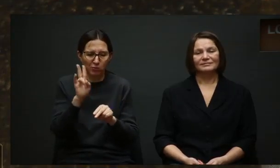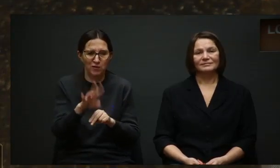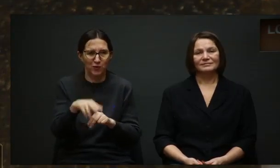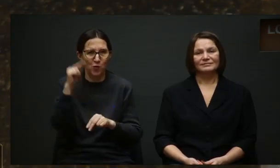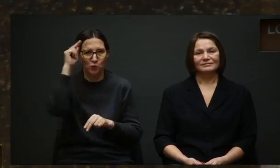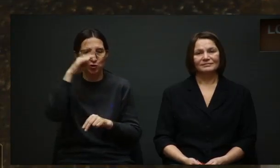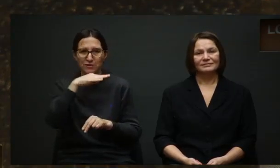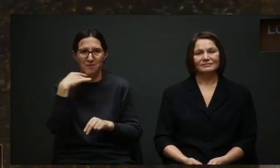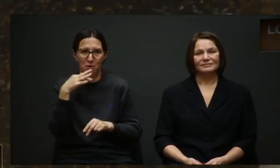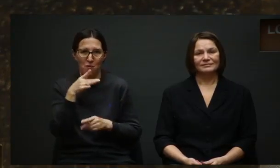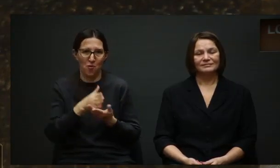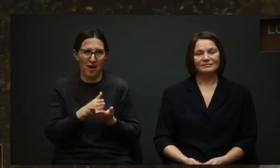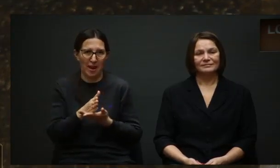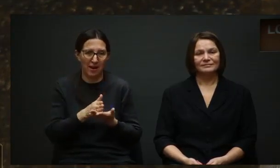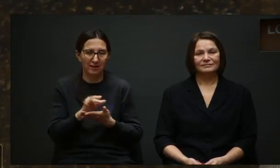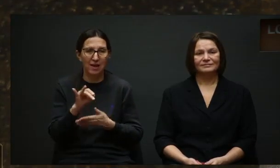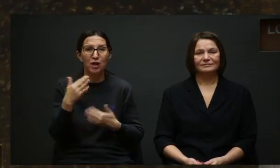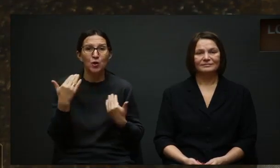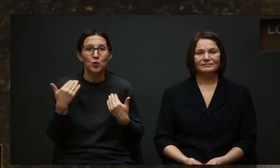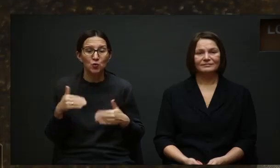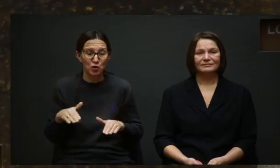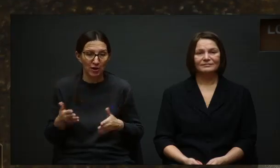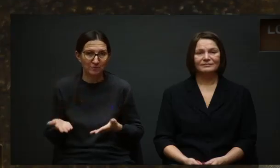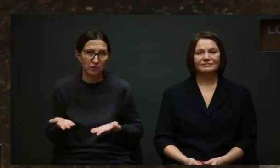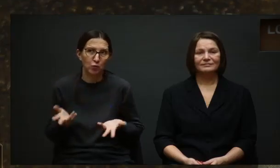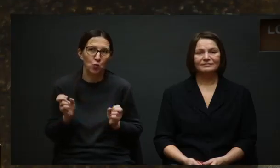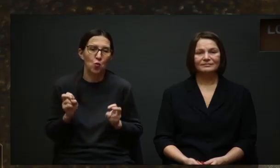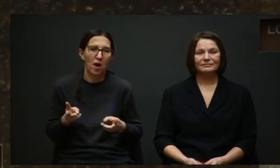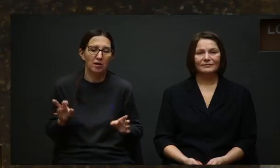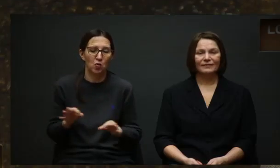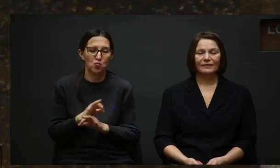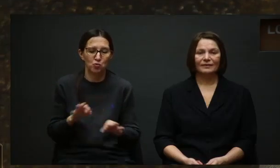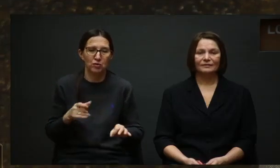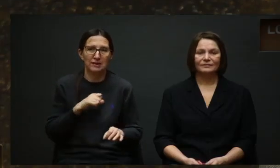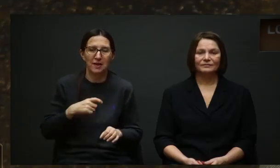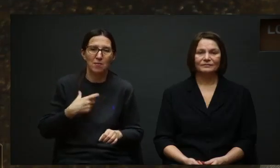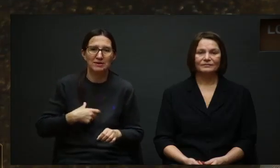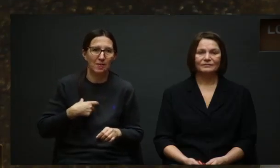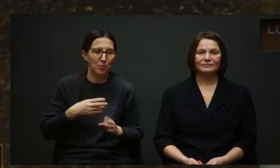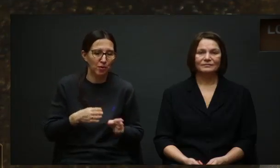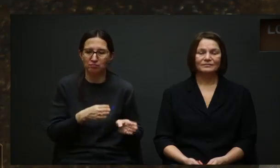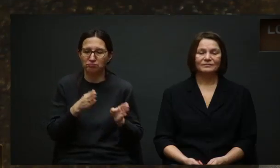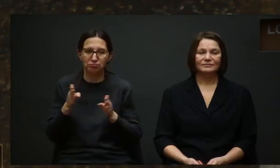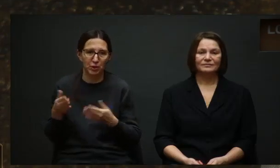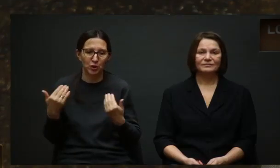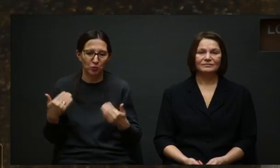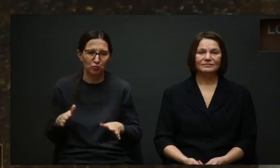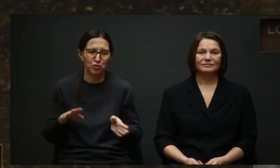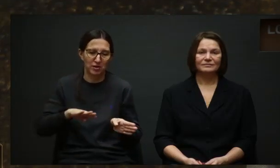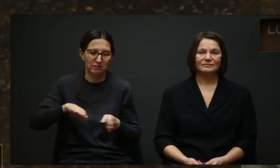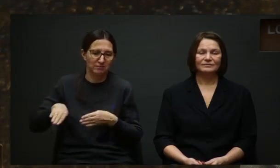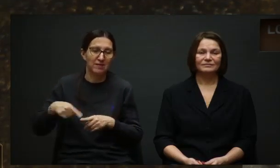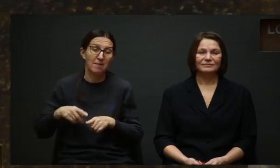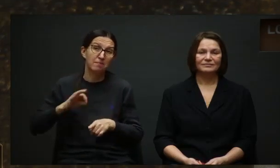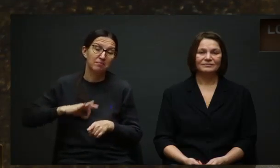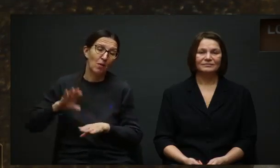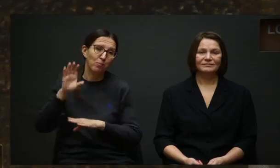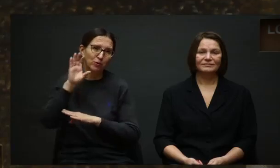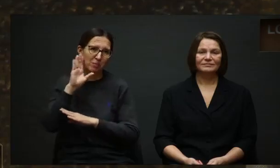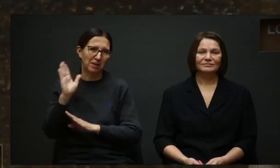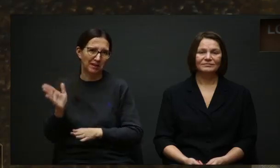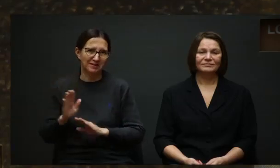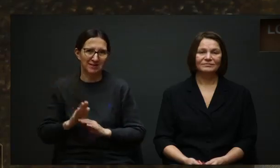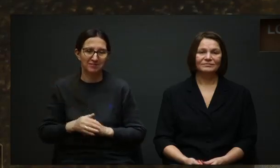лет. И уже, ну, как-то музыка сама собой перешла в такое, в потребительское